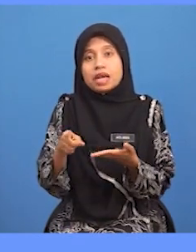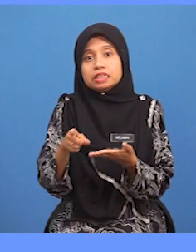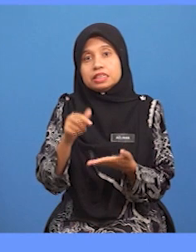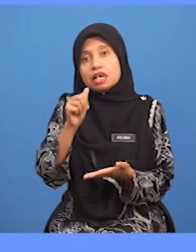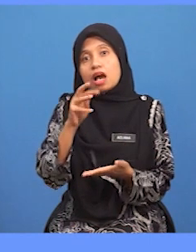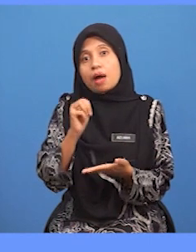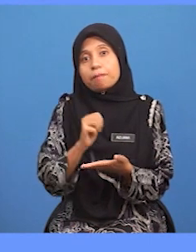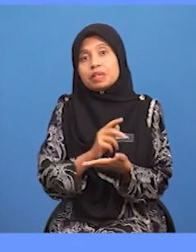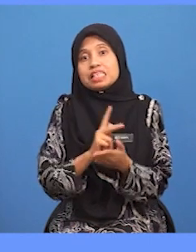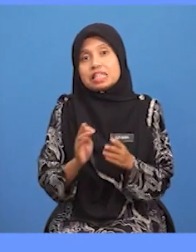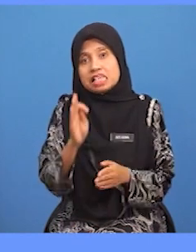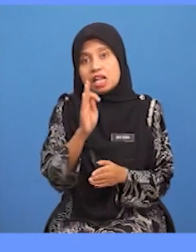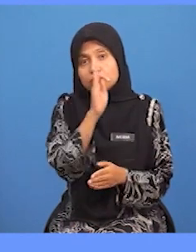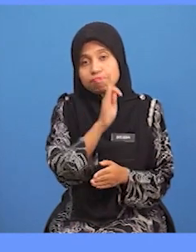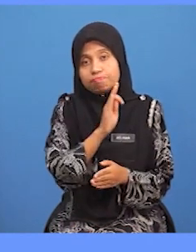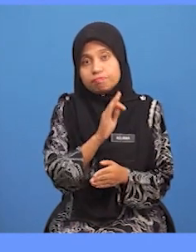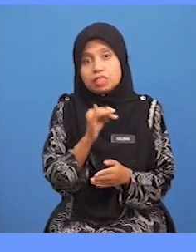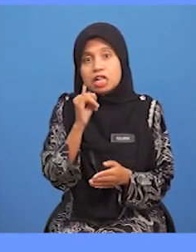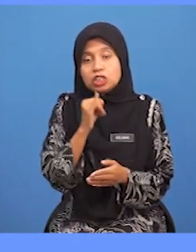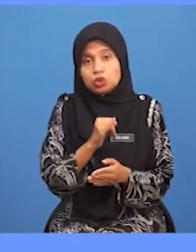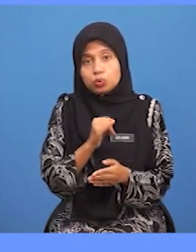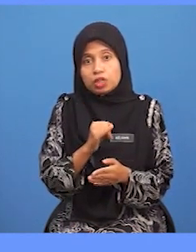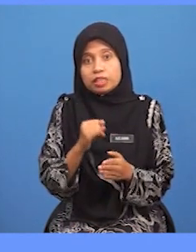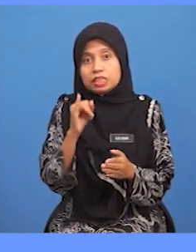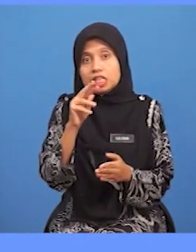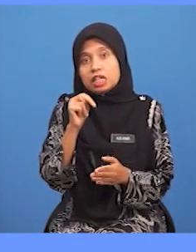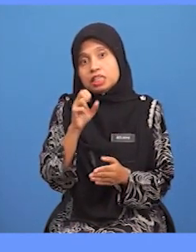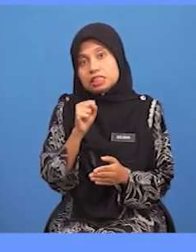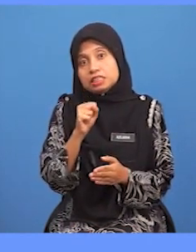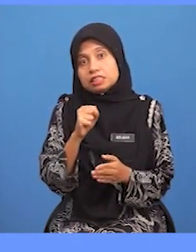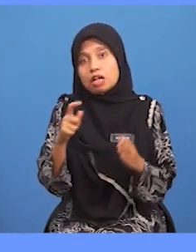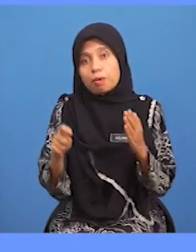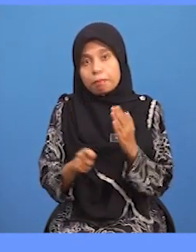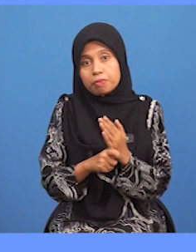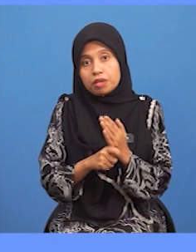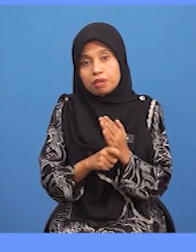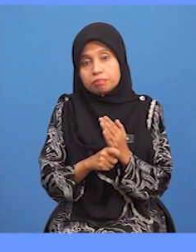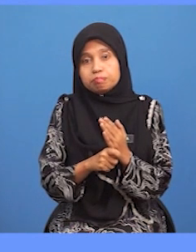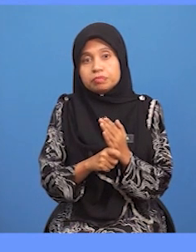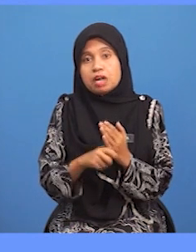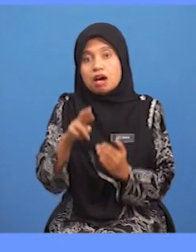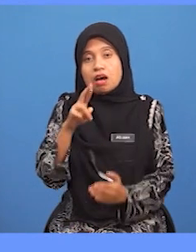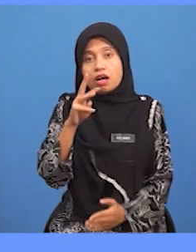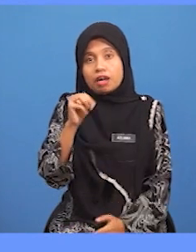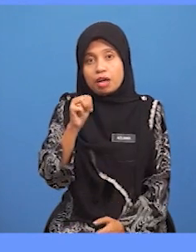alat tulis kilang. Insurans kilang RM6,400 tambah belanja am kilang